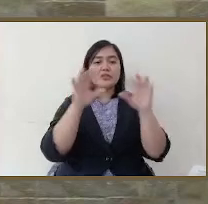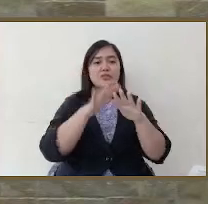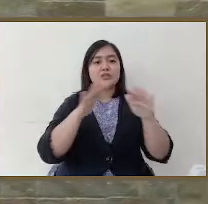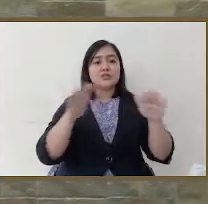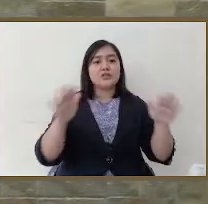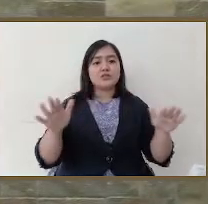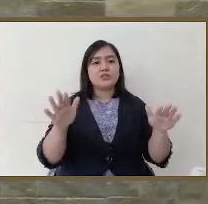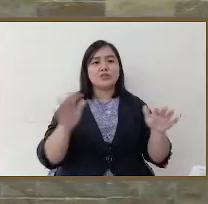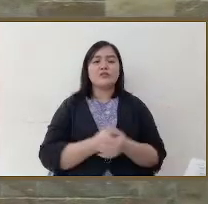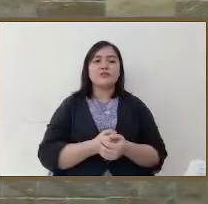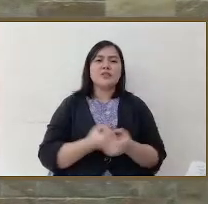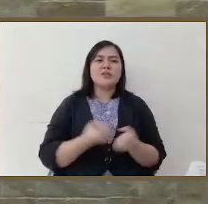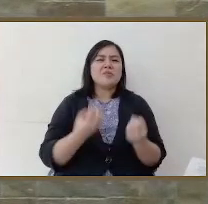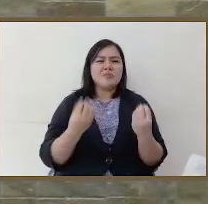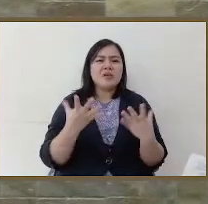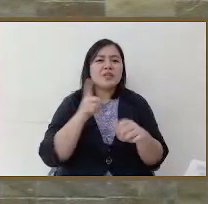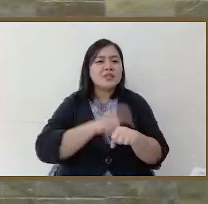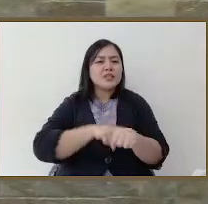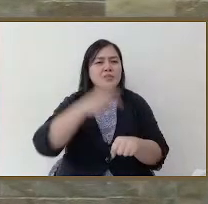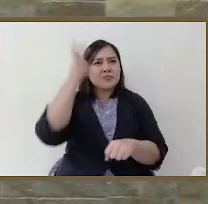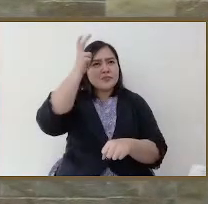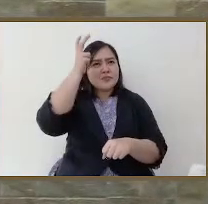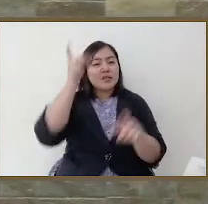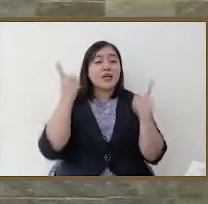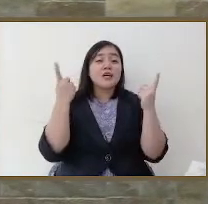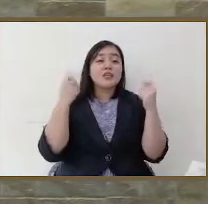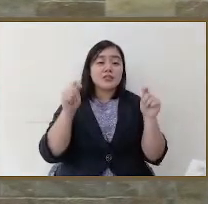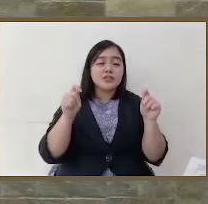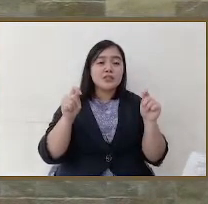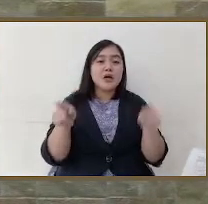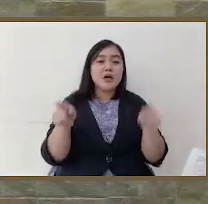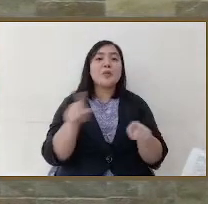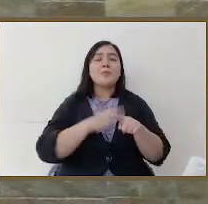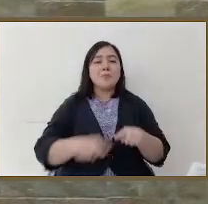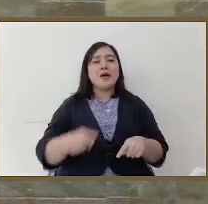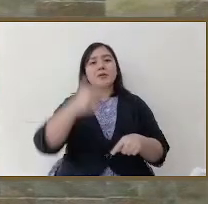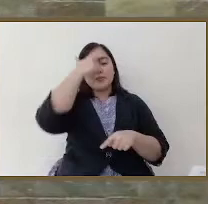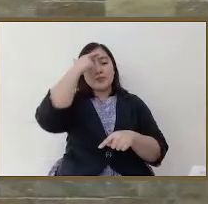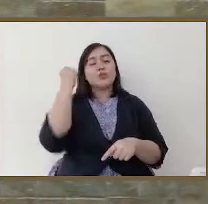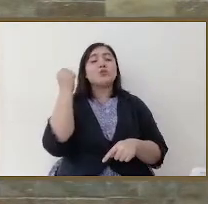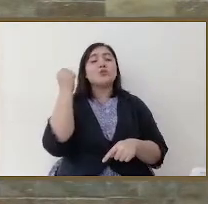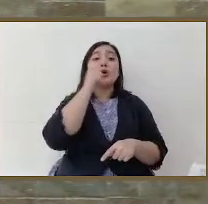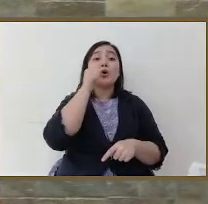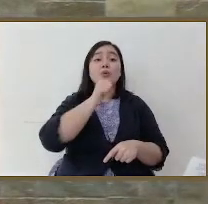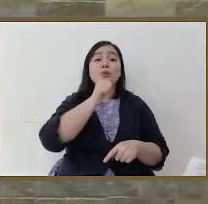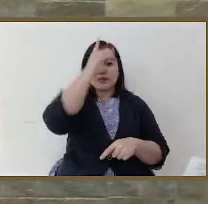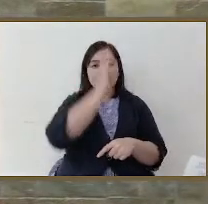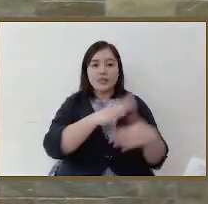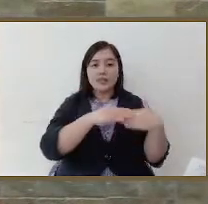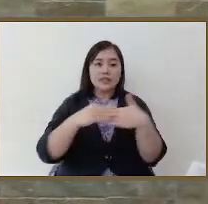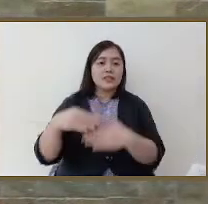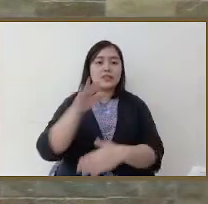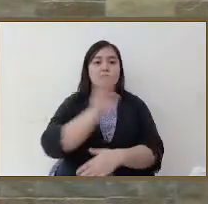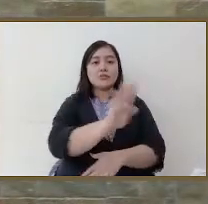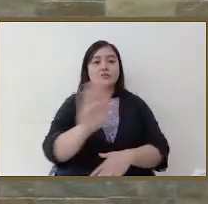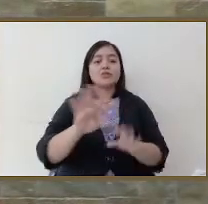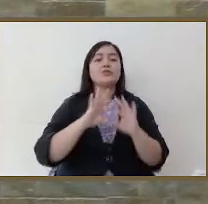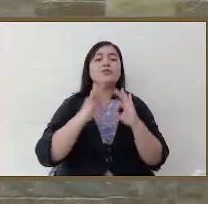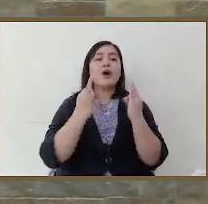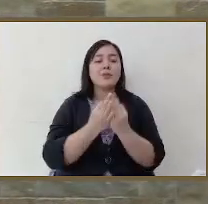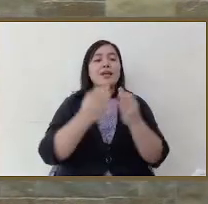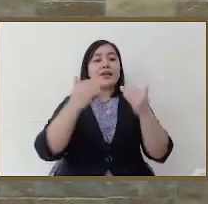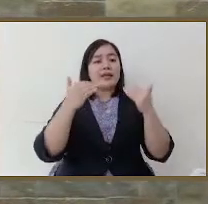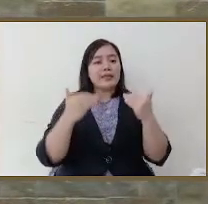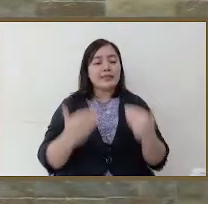ang diablo niya, mga kapatid. But because laging ang Diyos ang pumapagitna sa inyong pamilya, ngayon ay meron pa rin buong